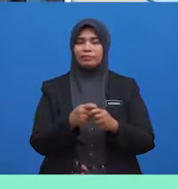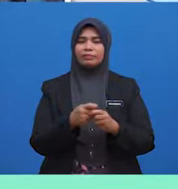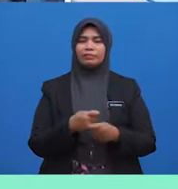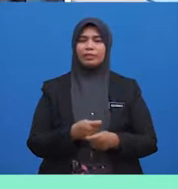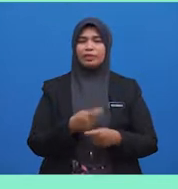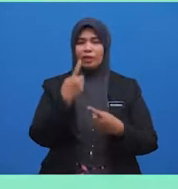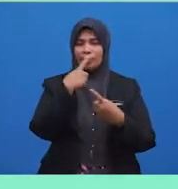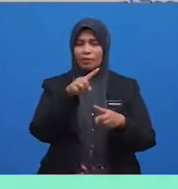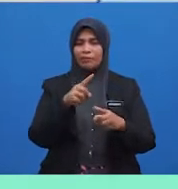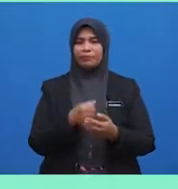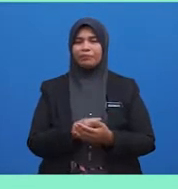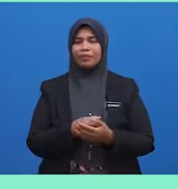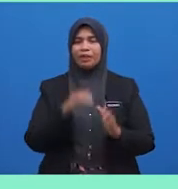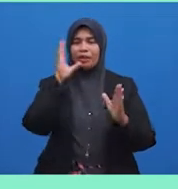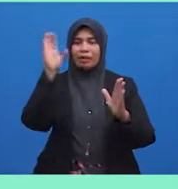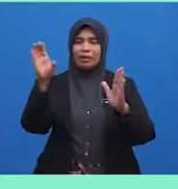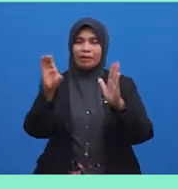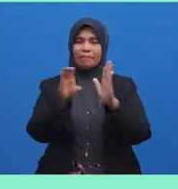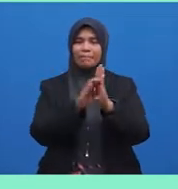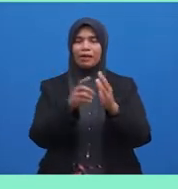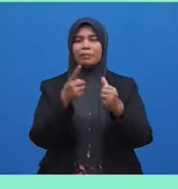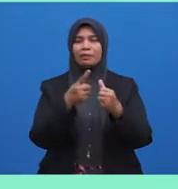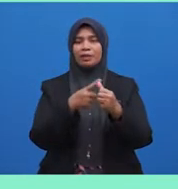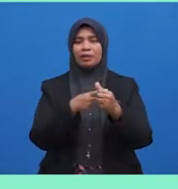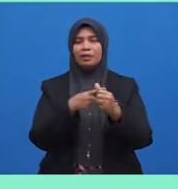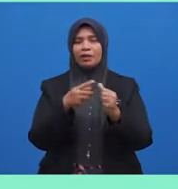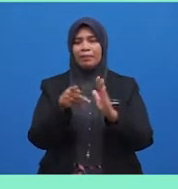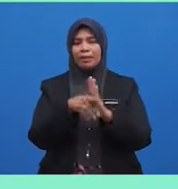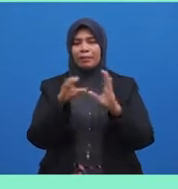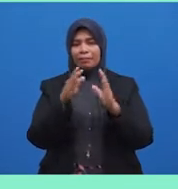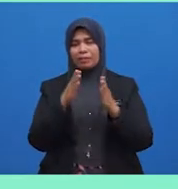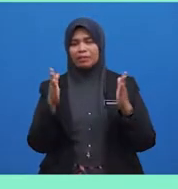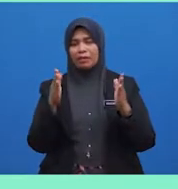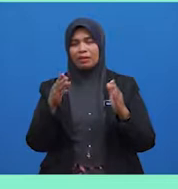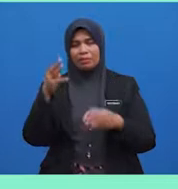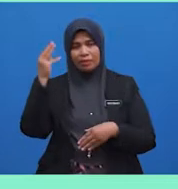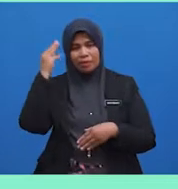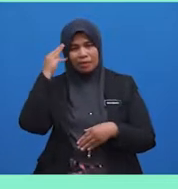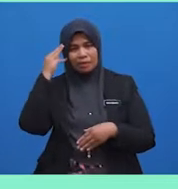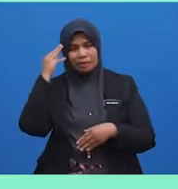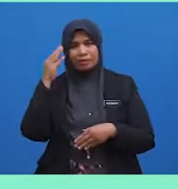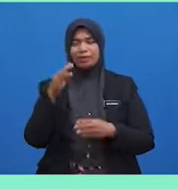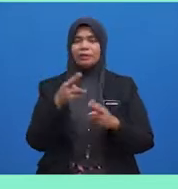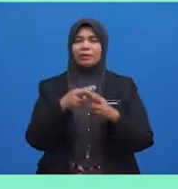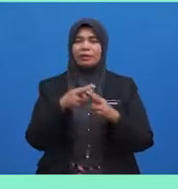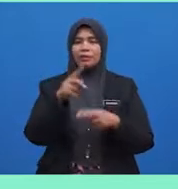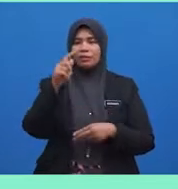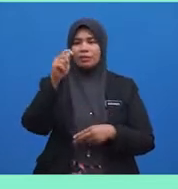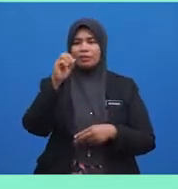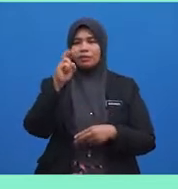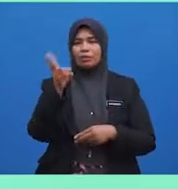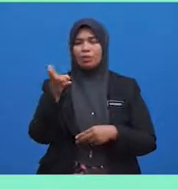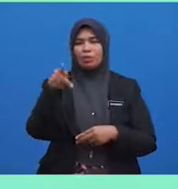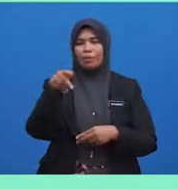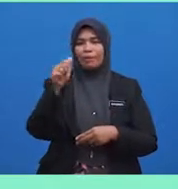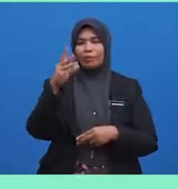kamu. Foto pertama merupakan gambar pembesar Melayu di Perak iaitu Toh Paduka Setia Long